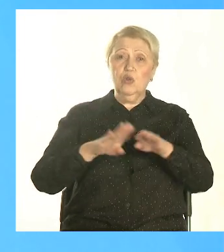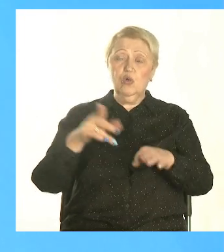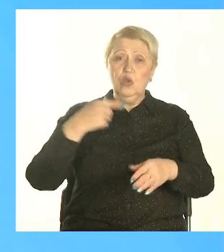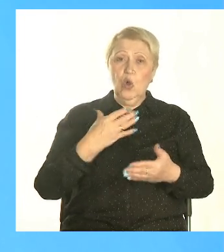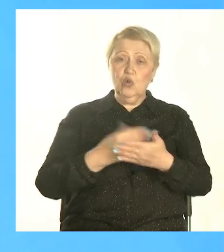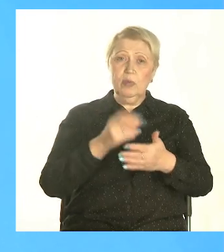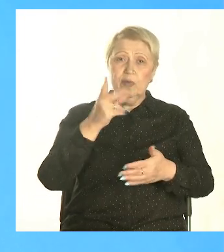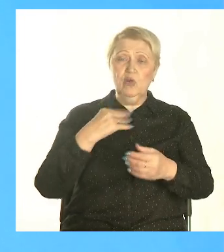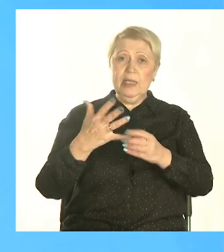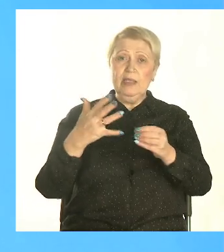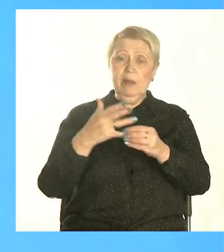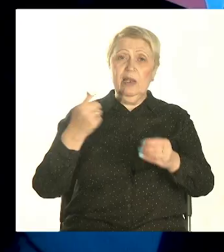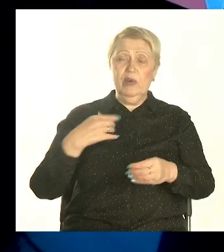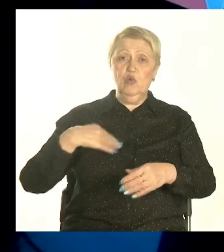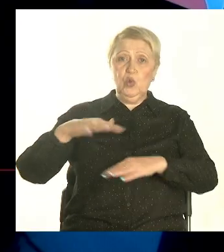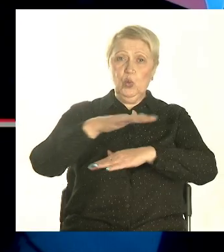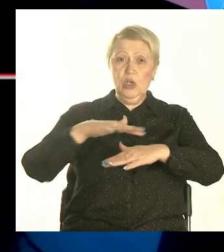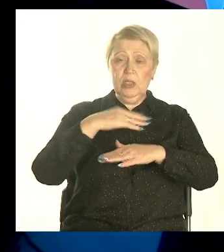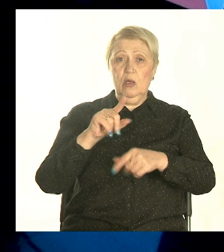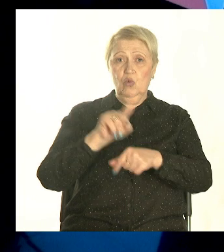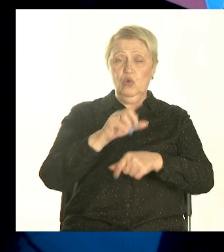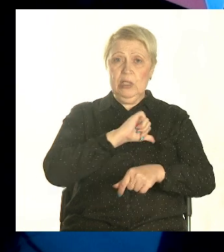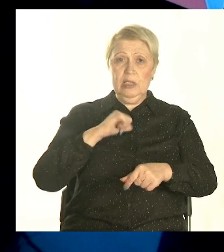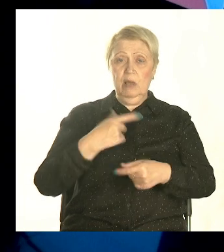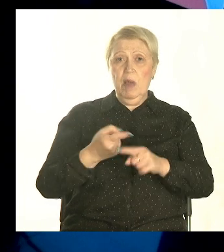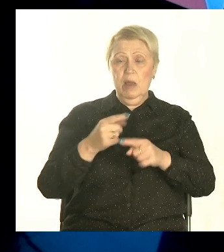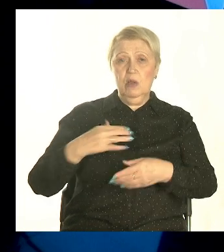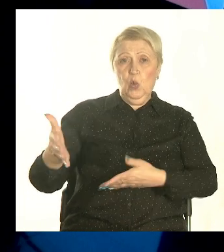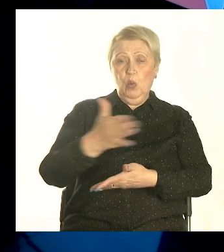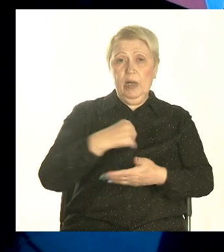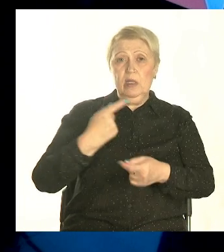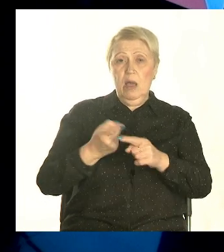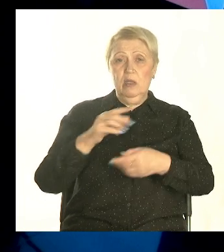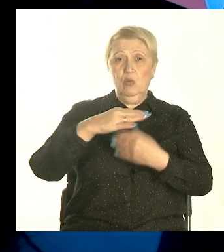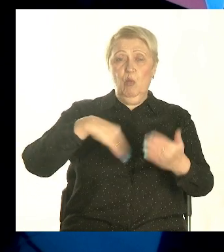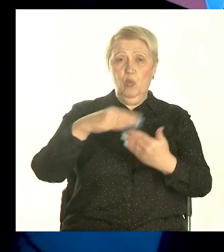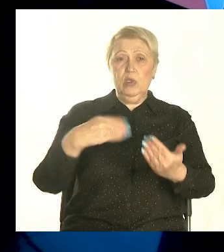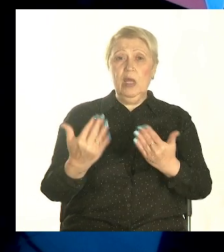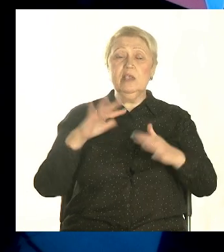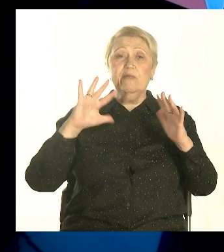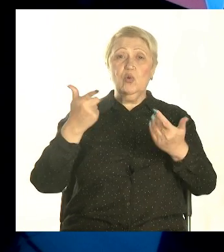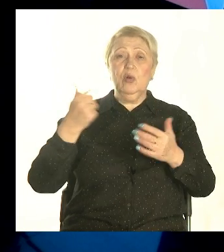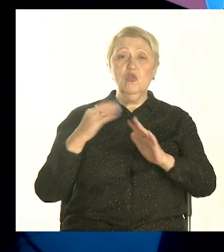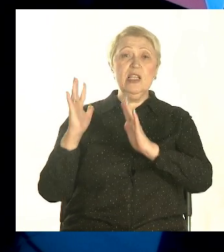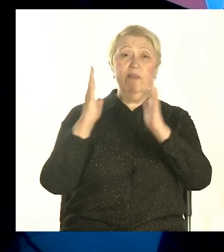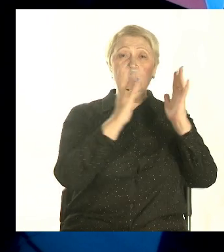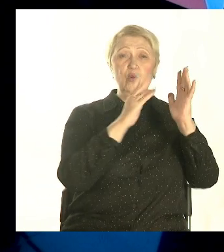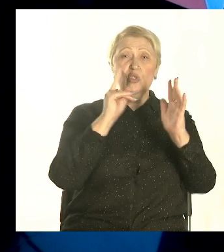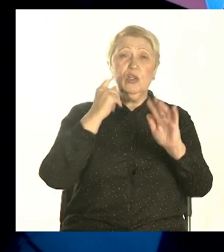должен убрать. То есть сейчас, если где-то в каком-то лесочке захолустном